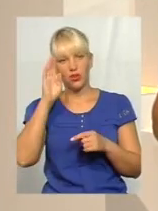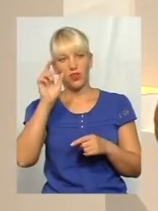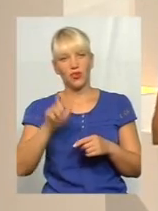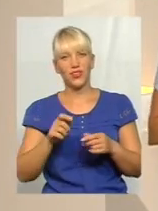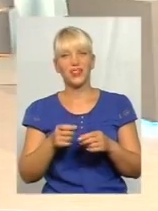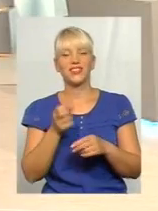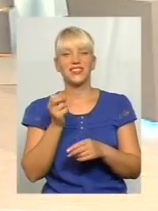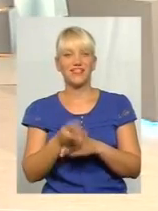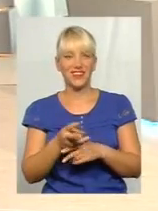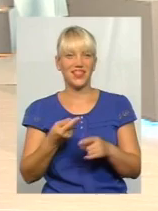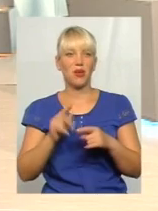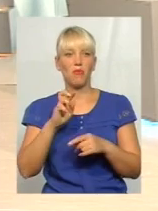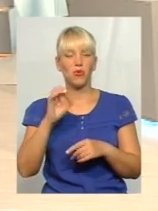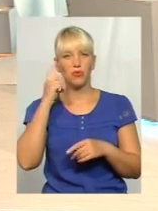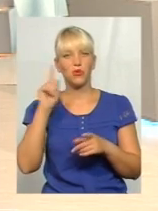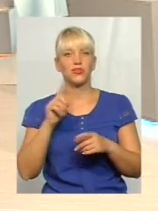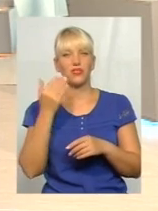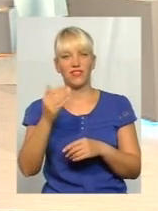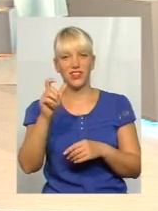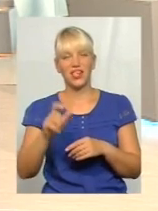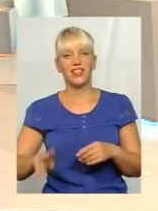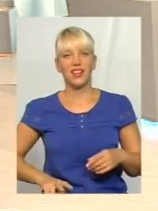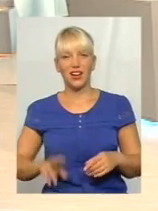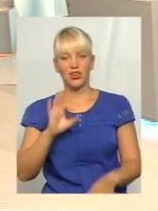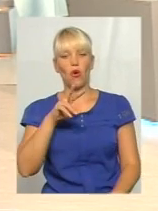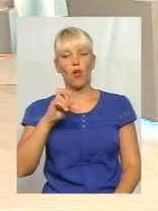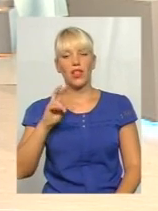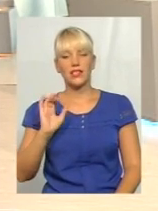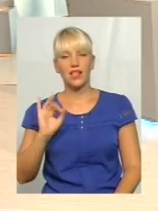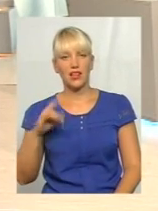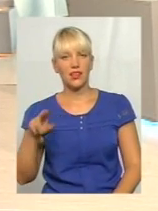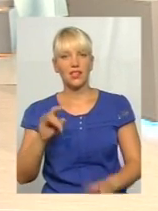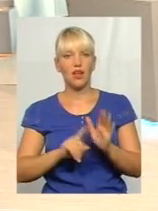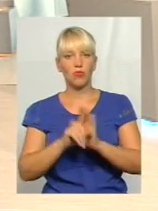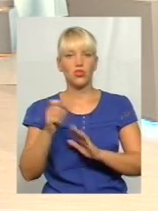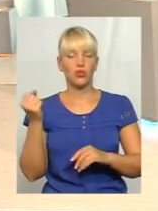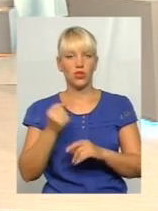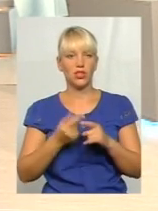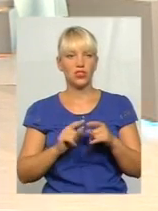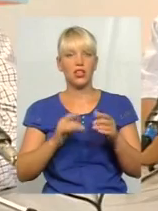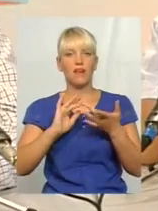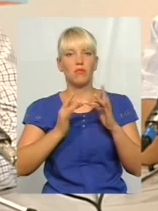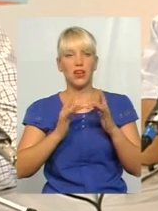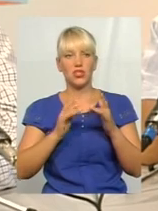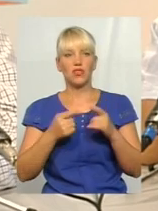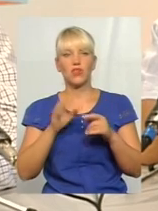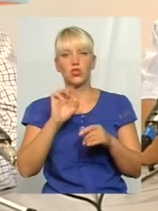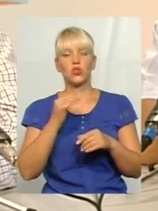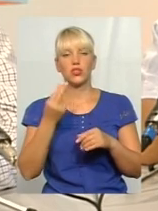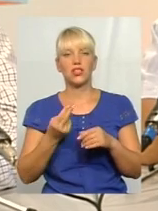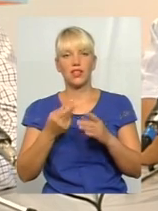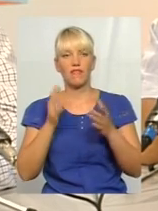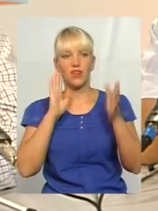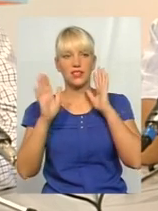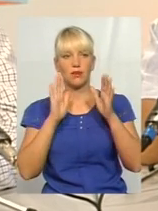директором ну пан Олександр на початку передачі сказав що тиждень назад в мережі Інтернет Ну я так думаю що більше в соціальні мережі